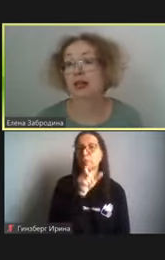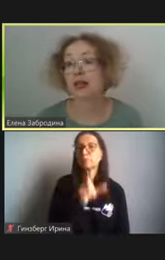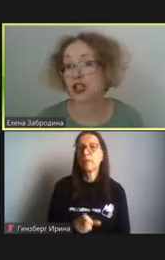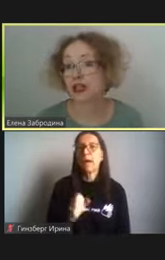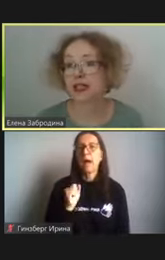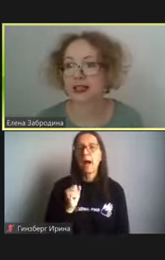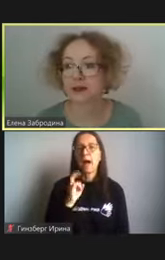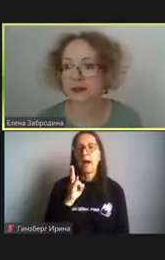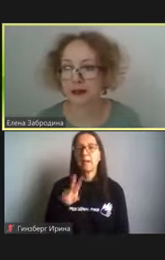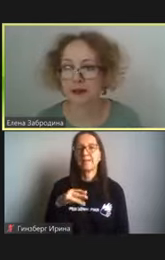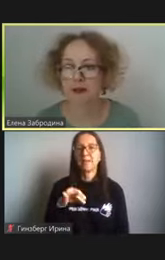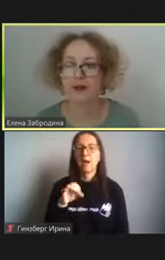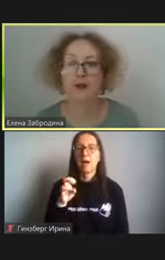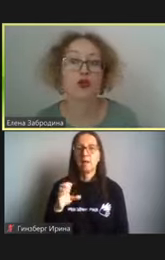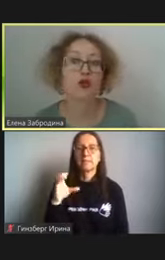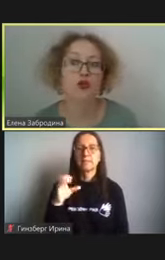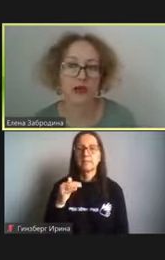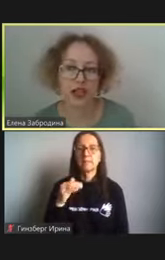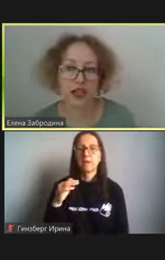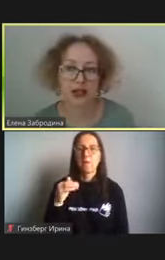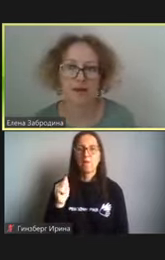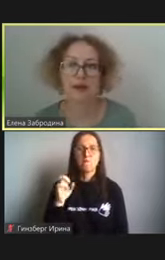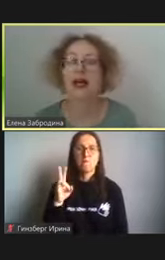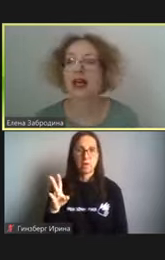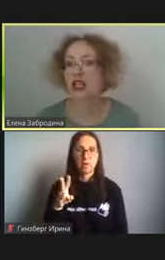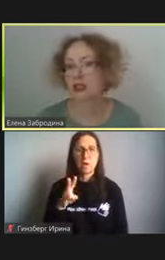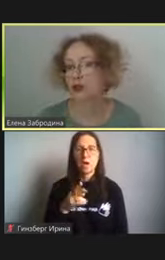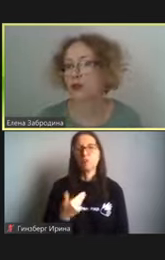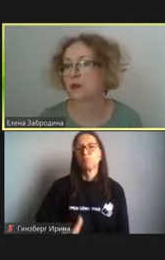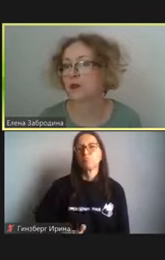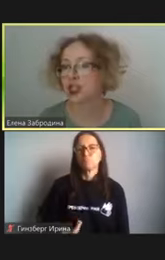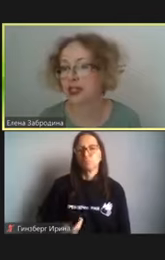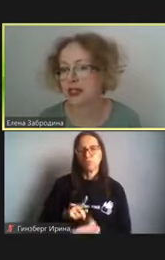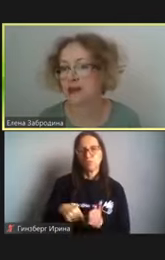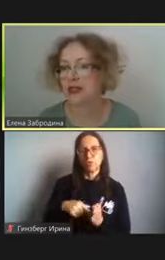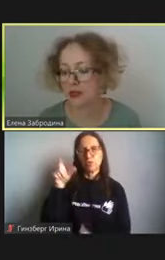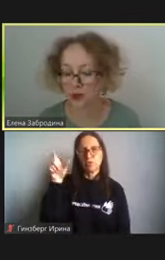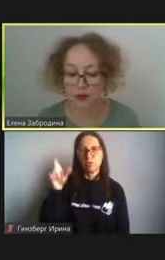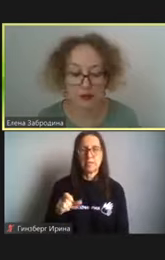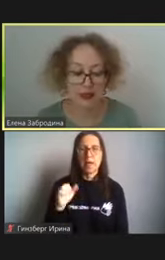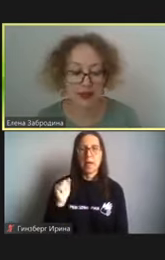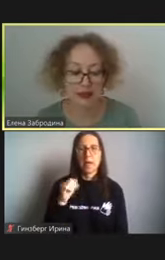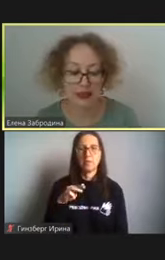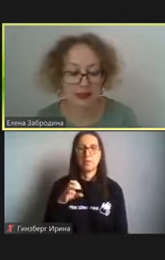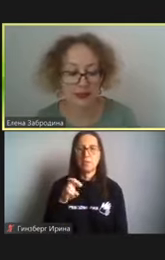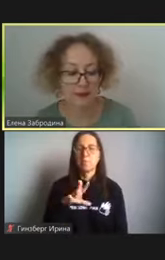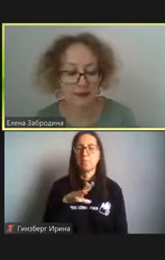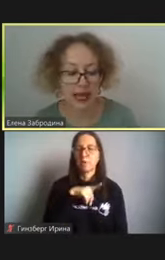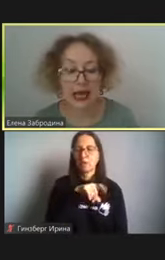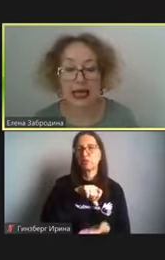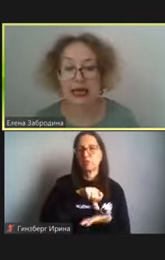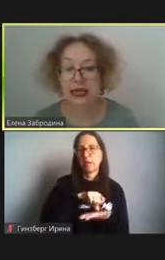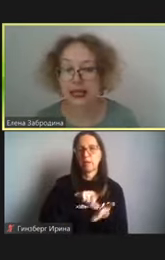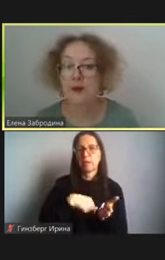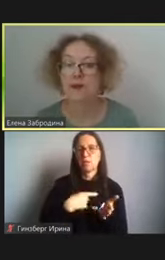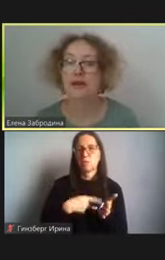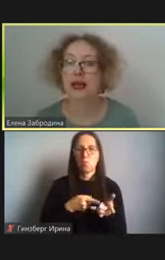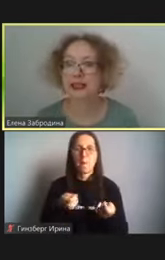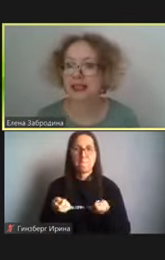Стевенс, житель Антверпена, очень уважаемый. Часто он был членом городского магистрата.